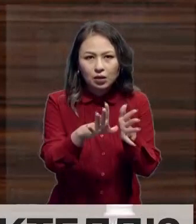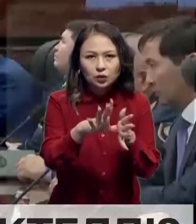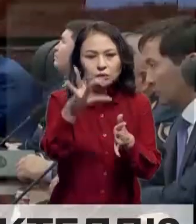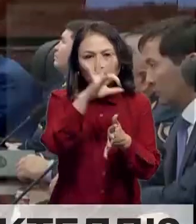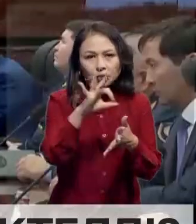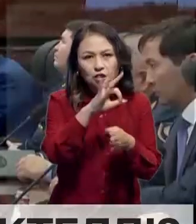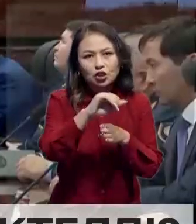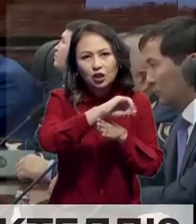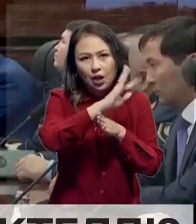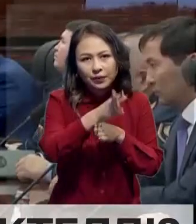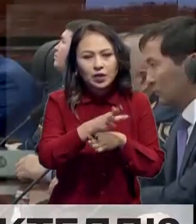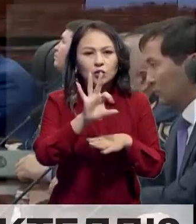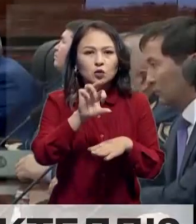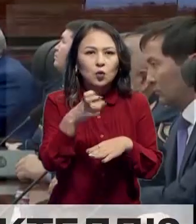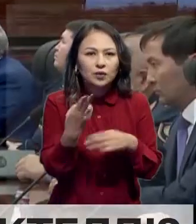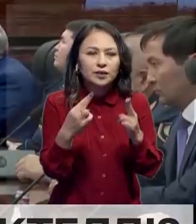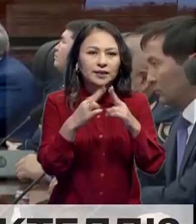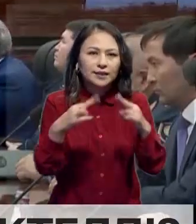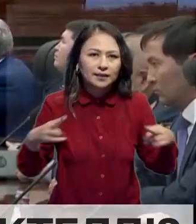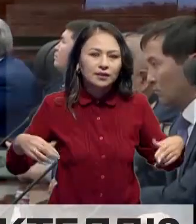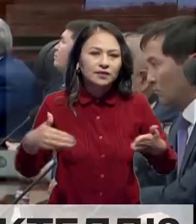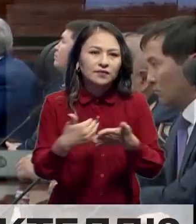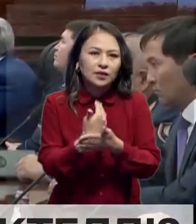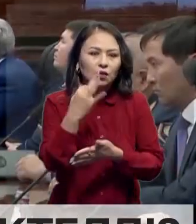қуатымен жабдықтау, әлеуметтік нысандарын жаңғырту